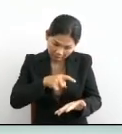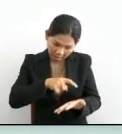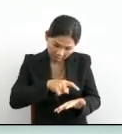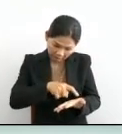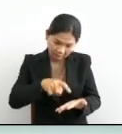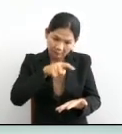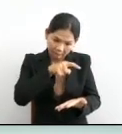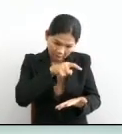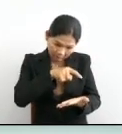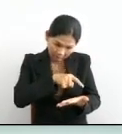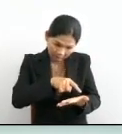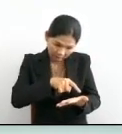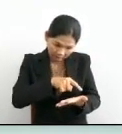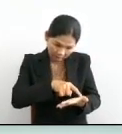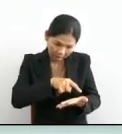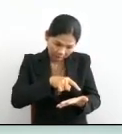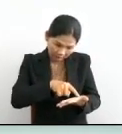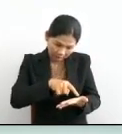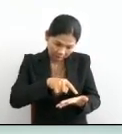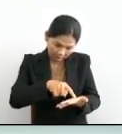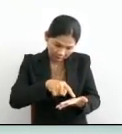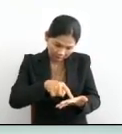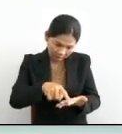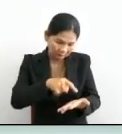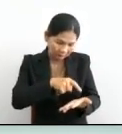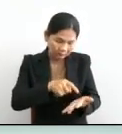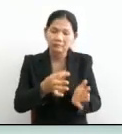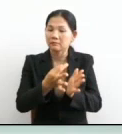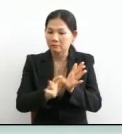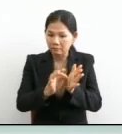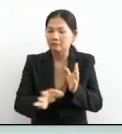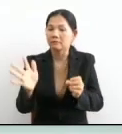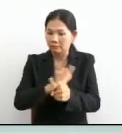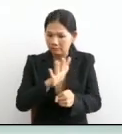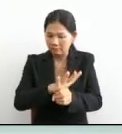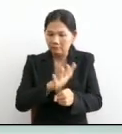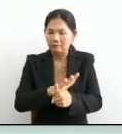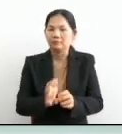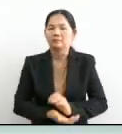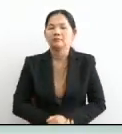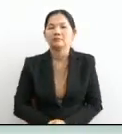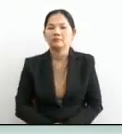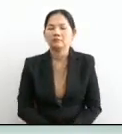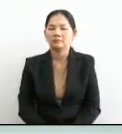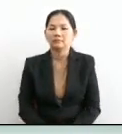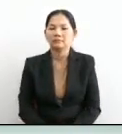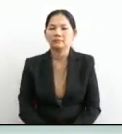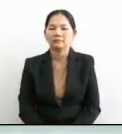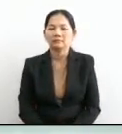chà cây lô miến chà cả lãnh khóa chân lõ chà dương bằng pinh bằng thèm